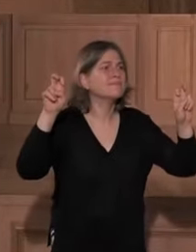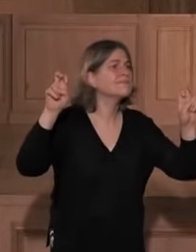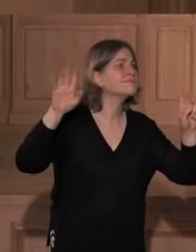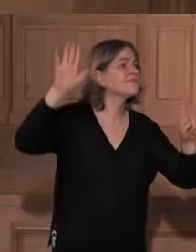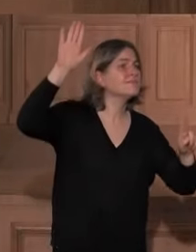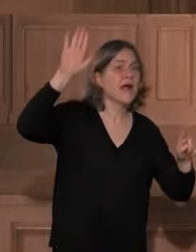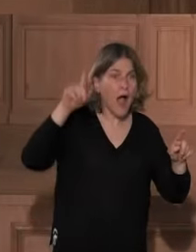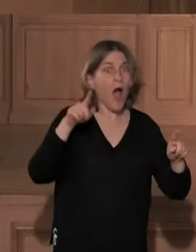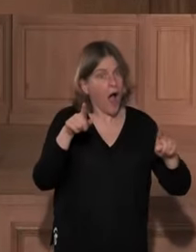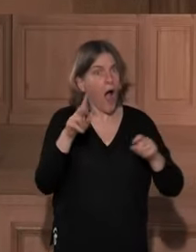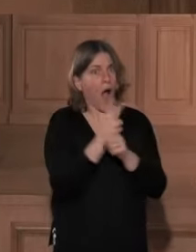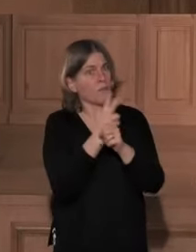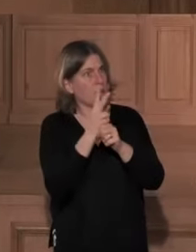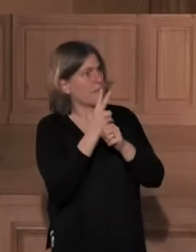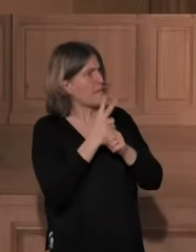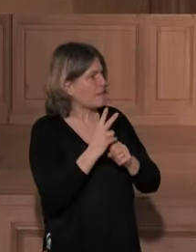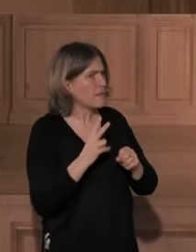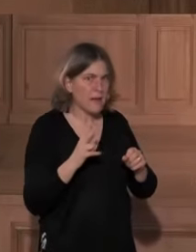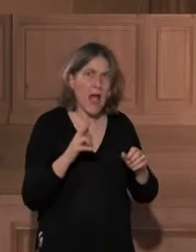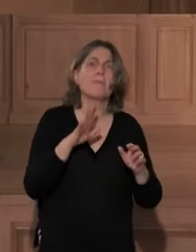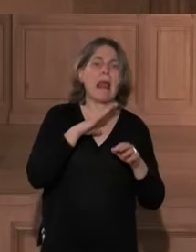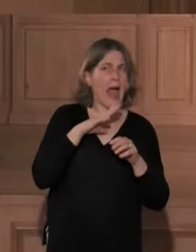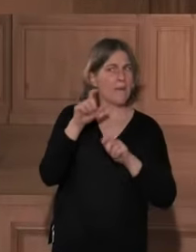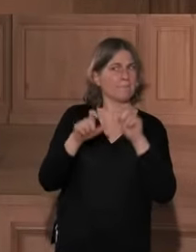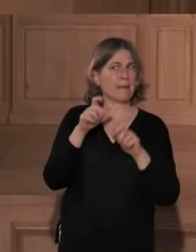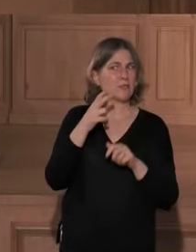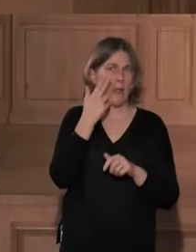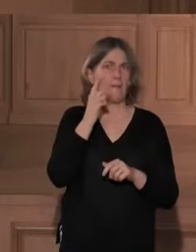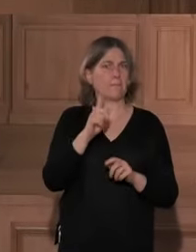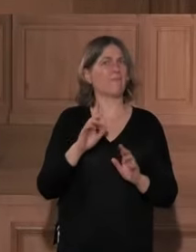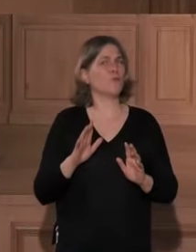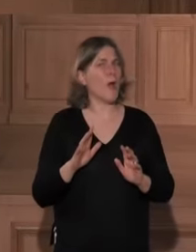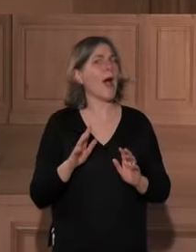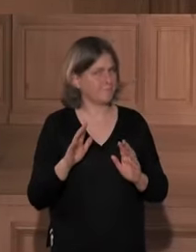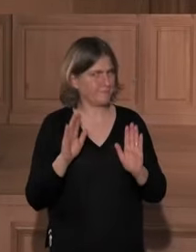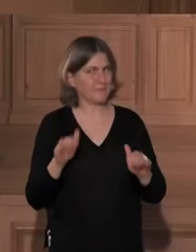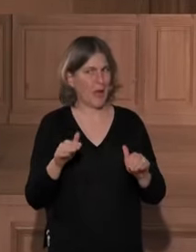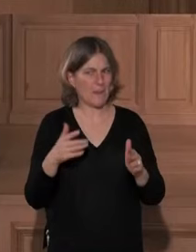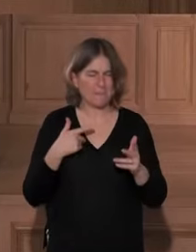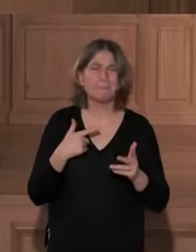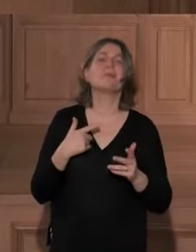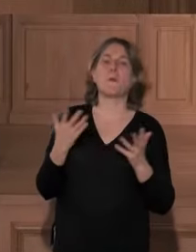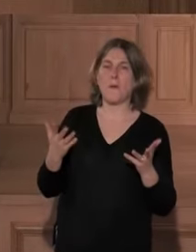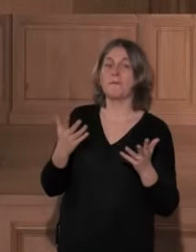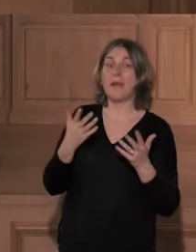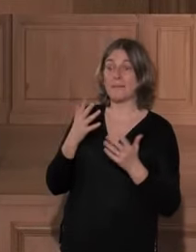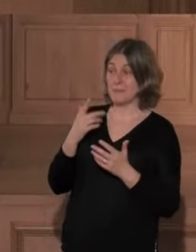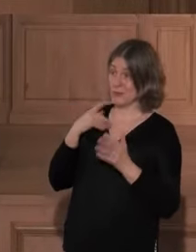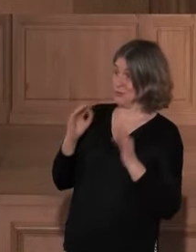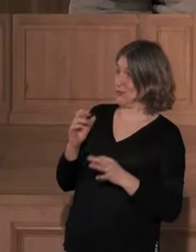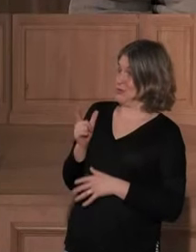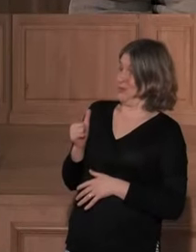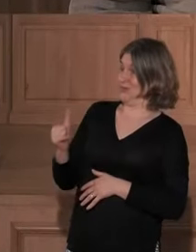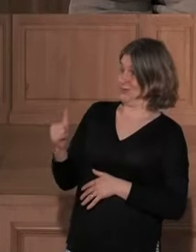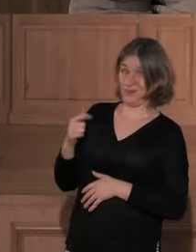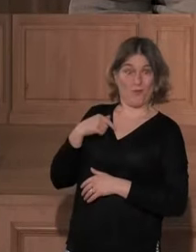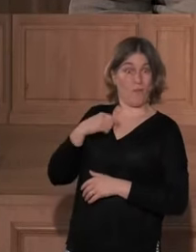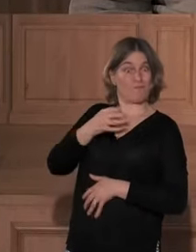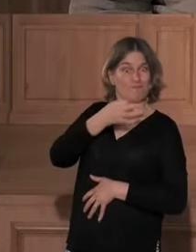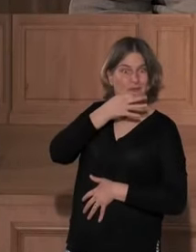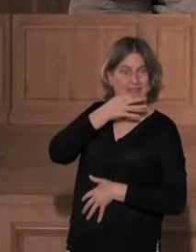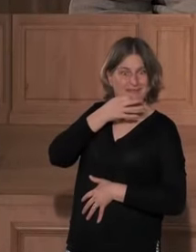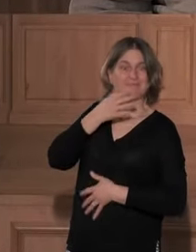vu. Voilà. C'est un test. Voilà. Donc, je vais commencer cet échange et je vais me tourner vers vous, du coup, Stéphane